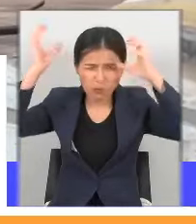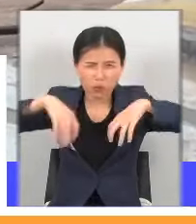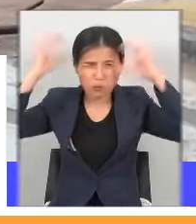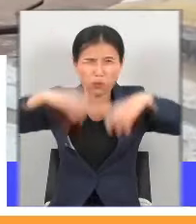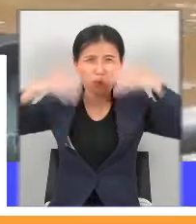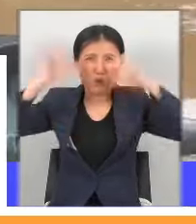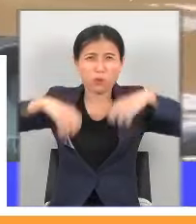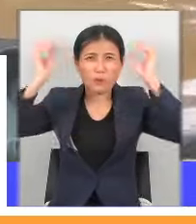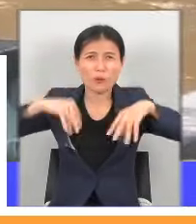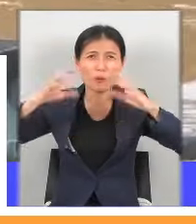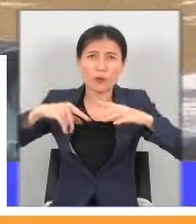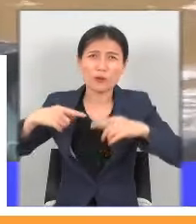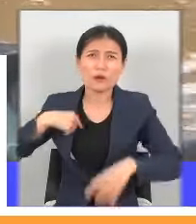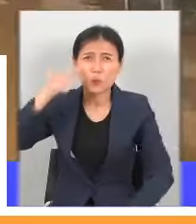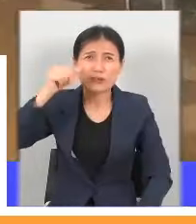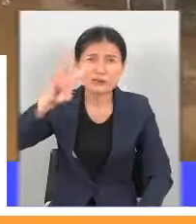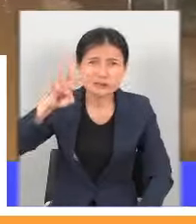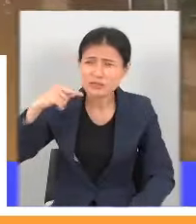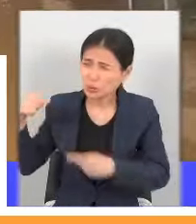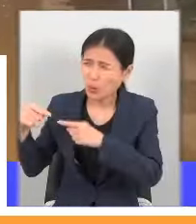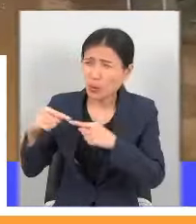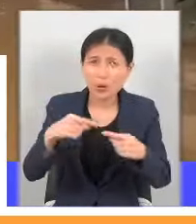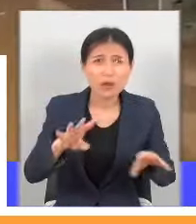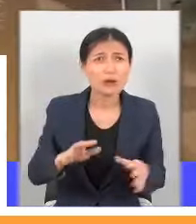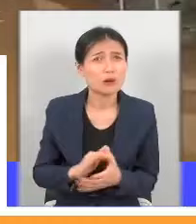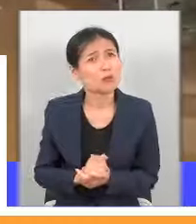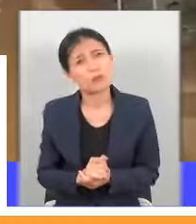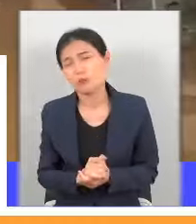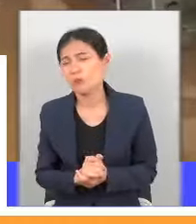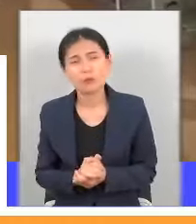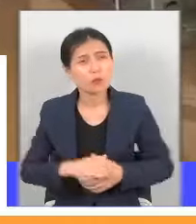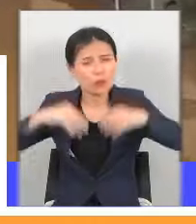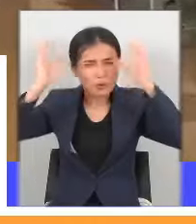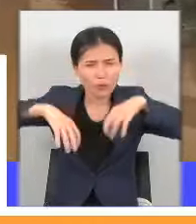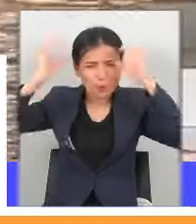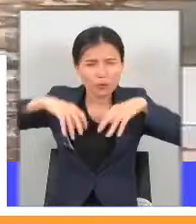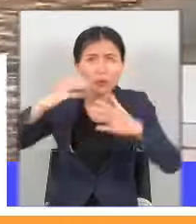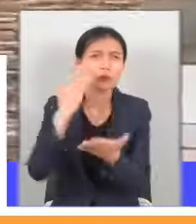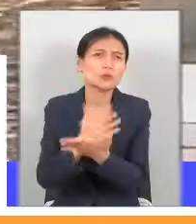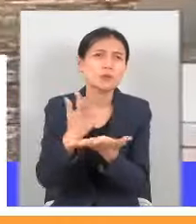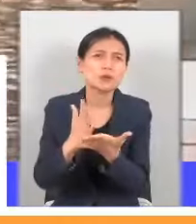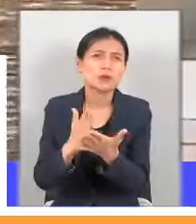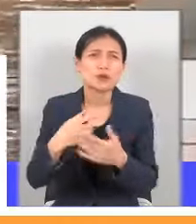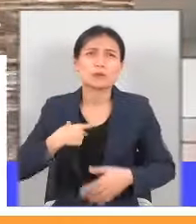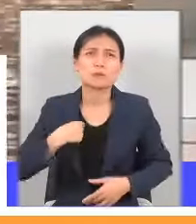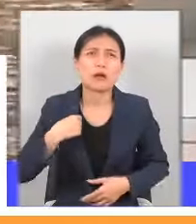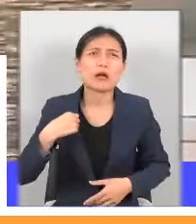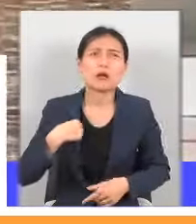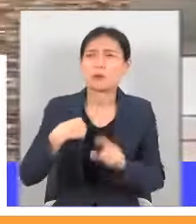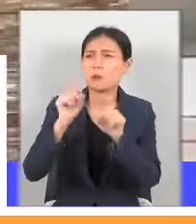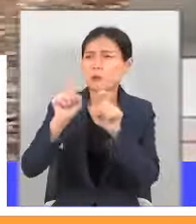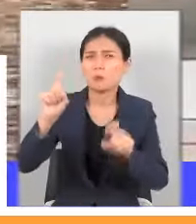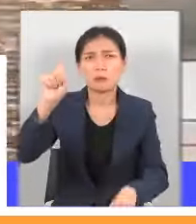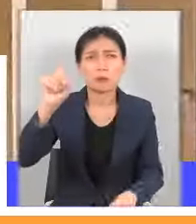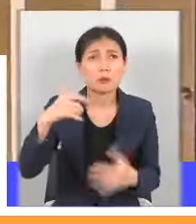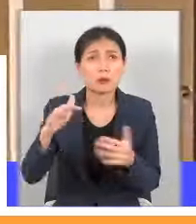ต่อเนื่องมา4 วันแล้วคุณผู้ชมค่ะชาวบ้านแถวนั้นบอกไม่มีหยุดเลยตากผ้าไม่ได้เลยคือน้ำเนี่ยไหลมาจากรัฐฉ